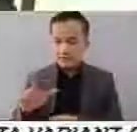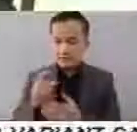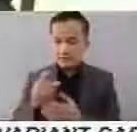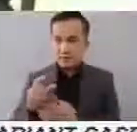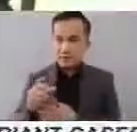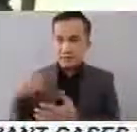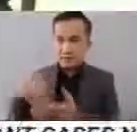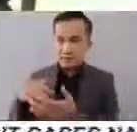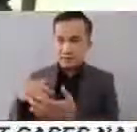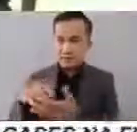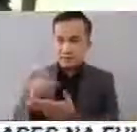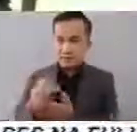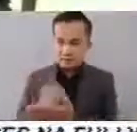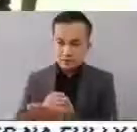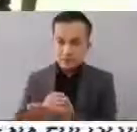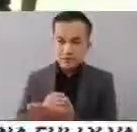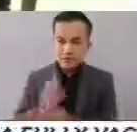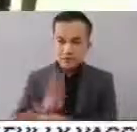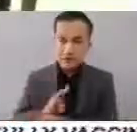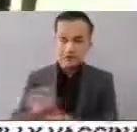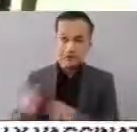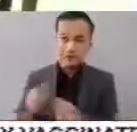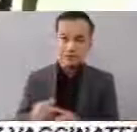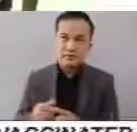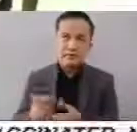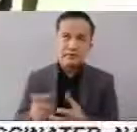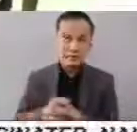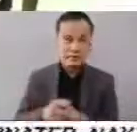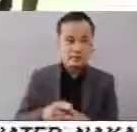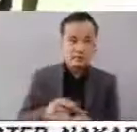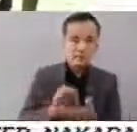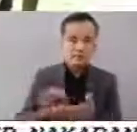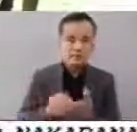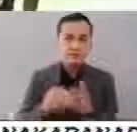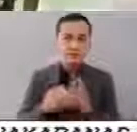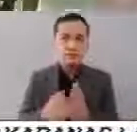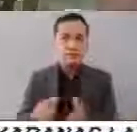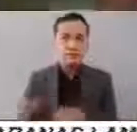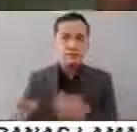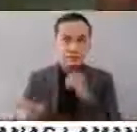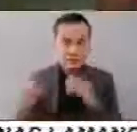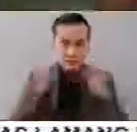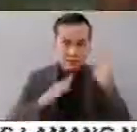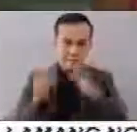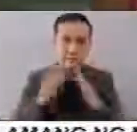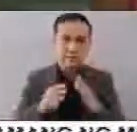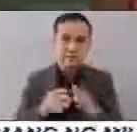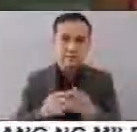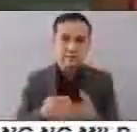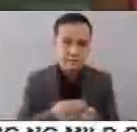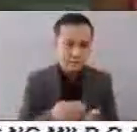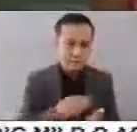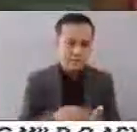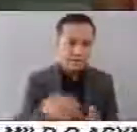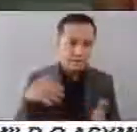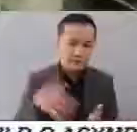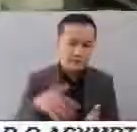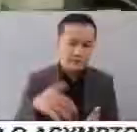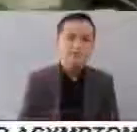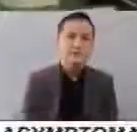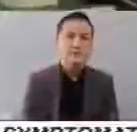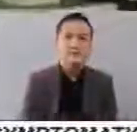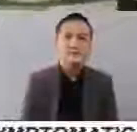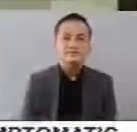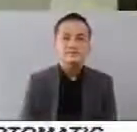400 vendor at tricycle driver na apektado ng krisis. Si Joel nga na nagtitinda ng kakanin gagamitin